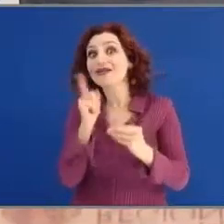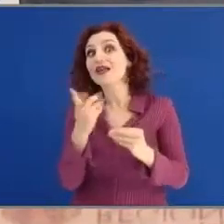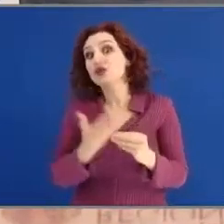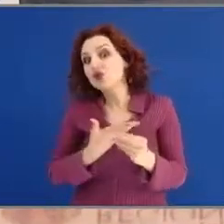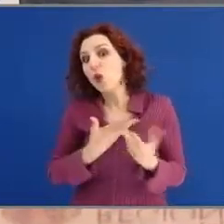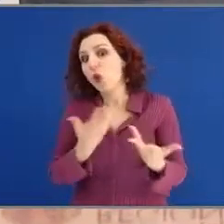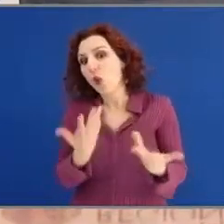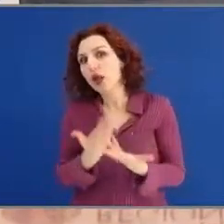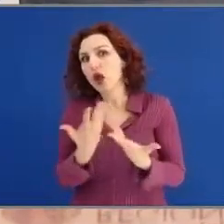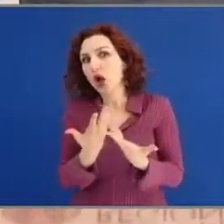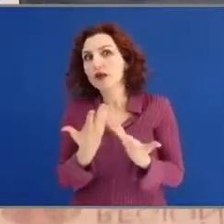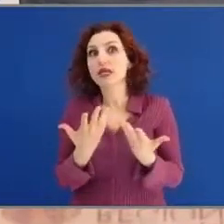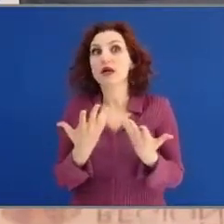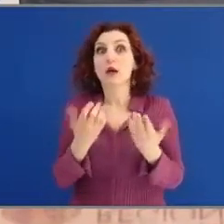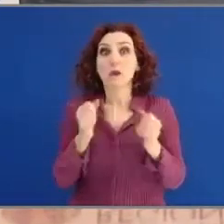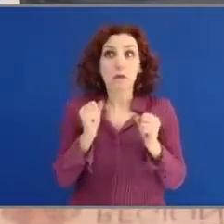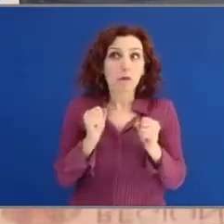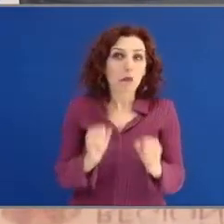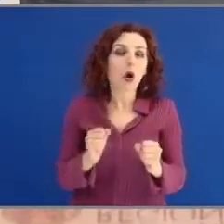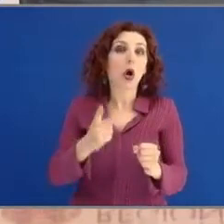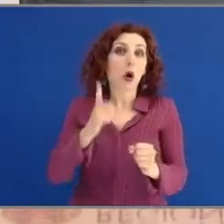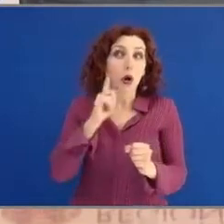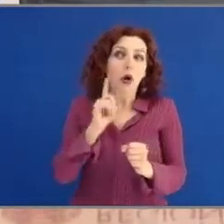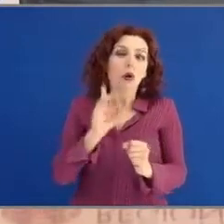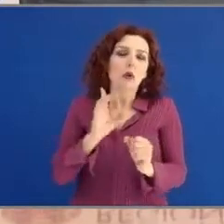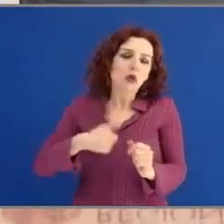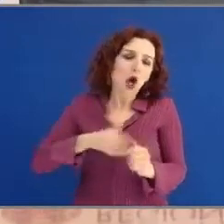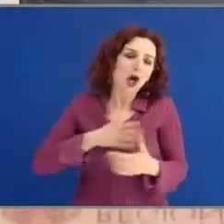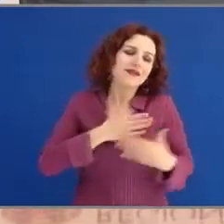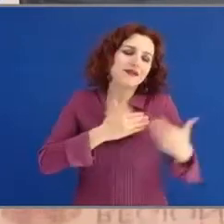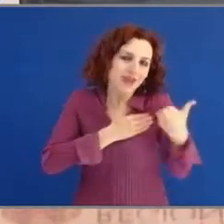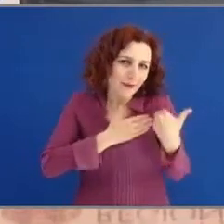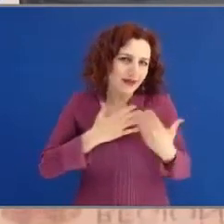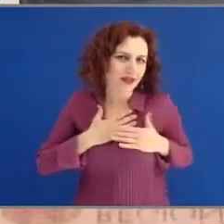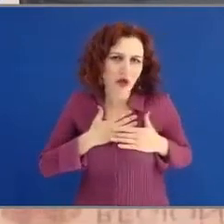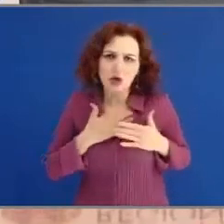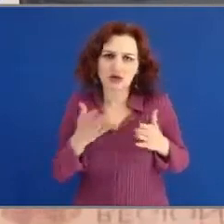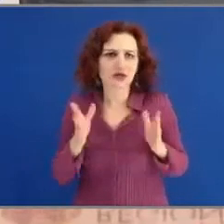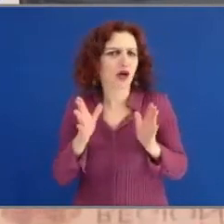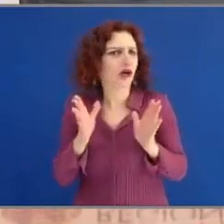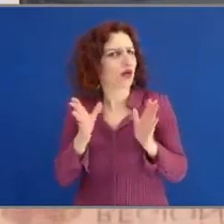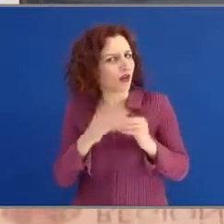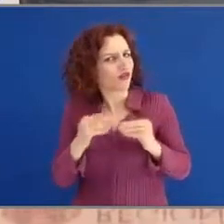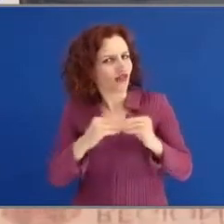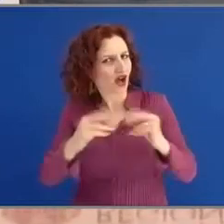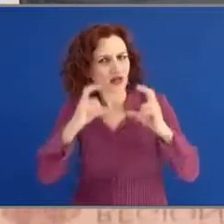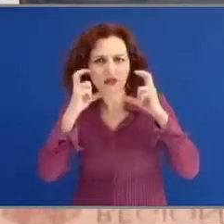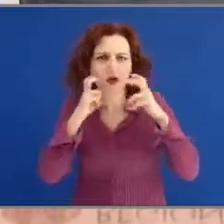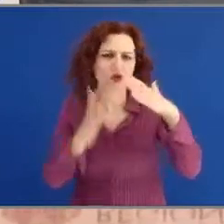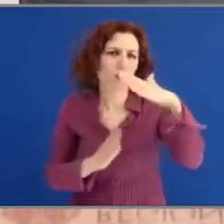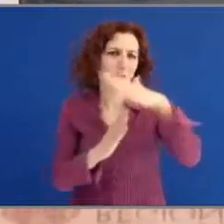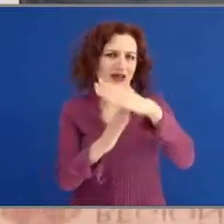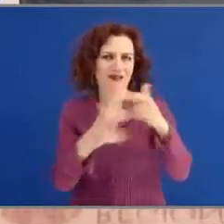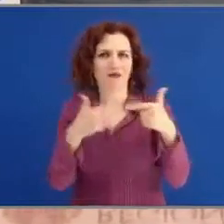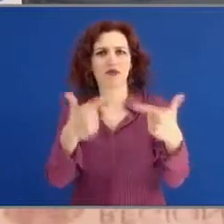fosse la disponibilità da parte nostra faremo tutto ciò che va fatto ovviamente per ripartire in sicurezza.